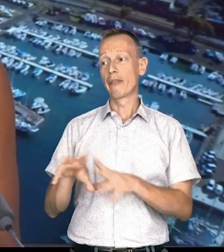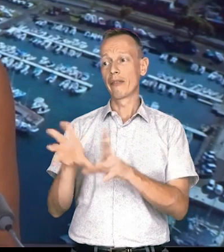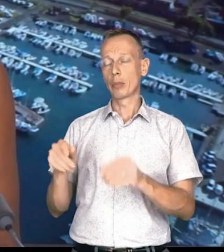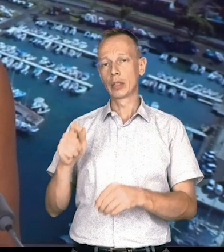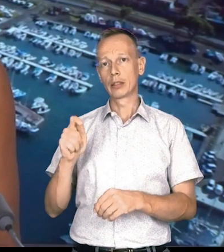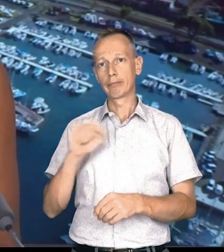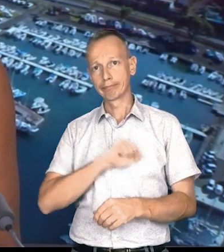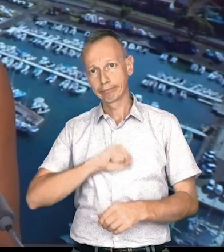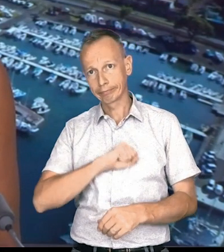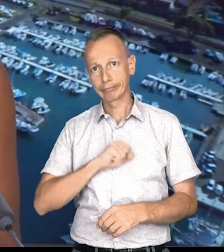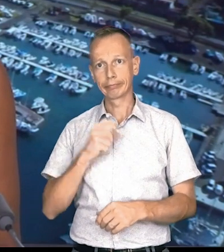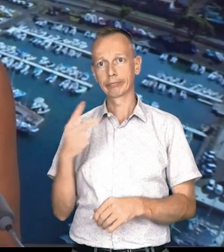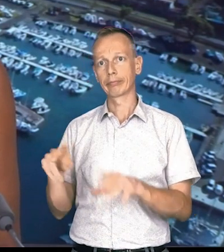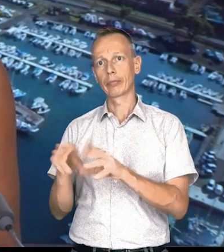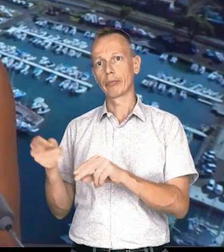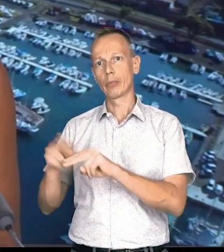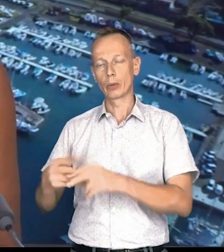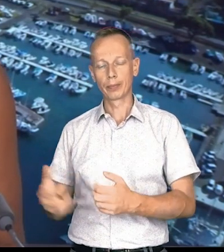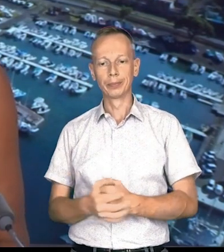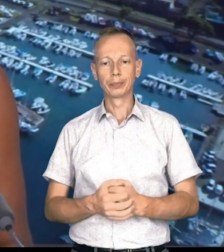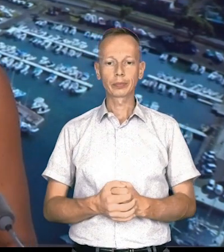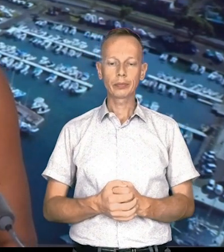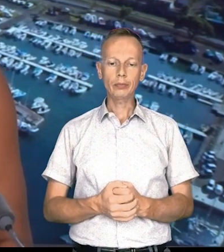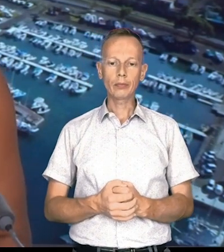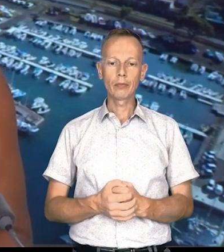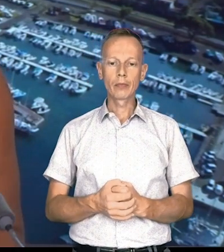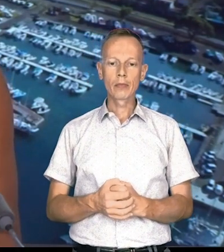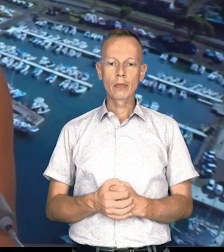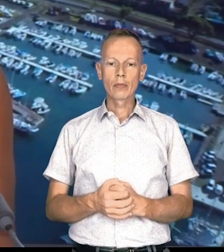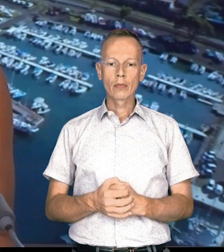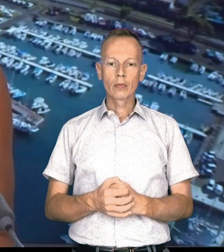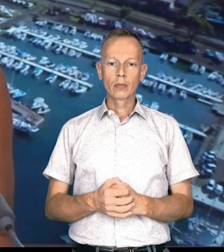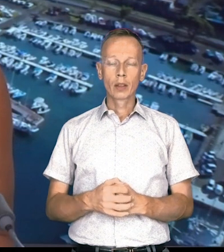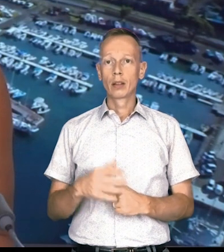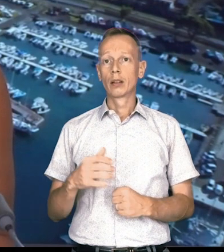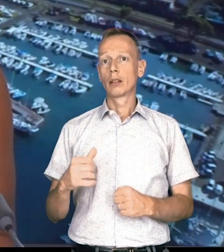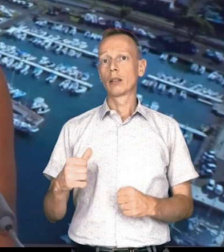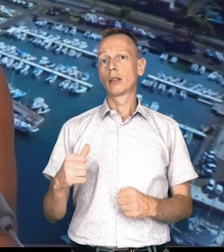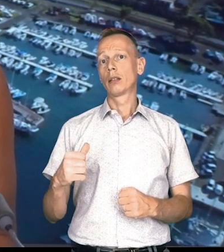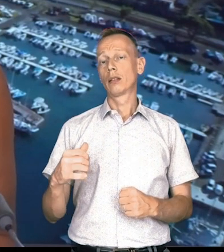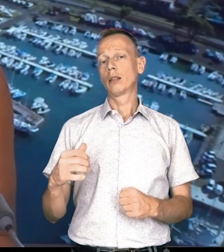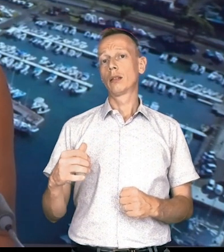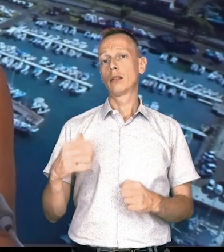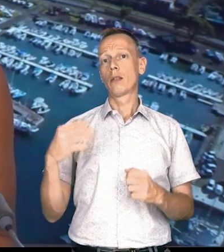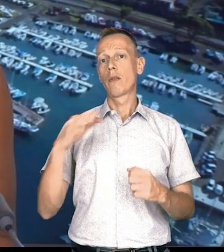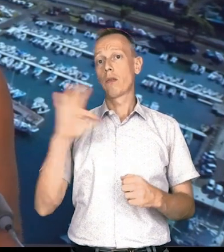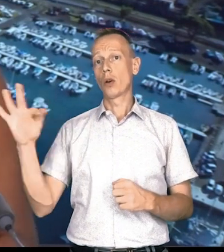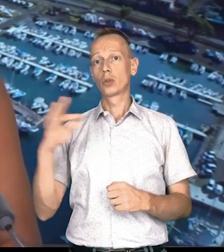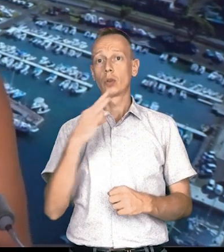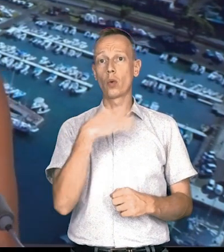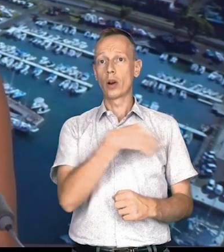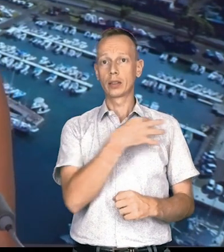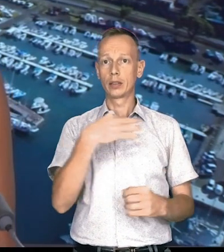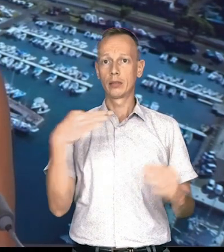Nukuhiva. À la famille, recevez nos sincères condoléances de Polynésie, la première. Victoire de la France face